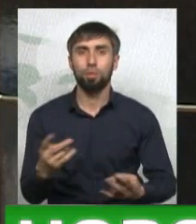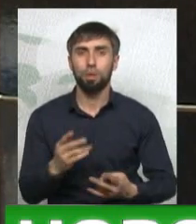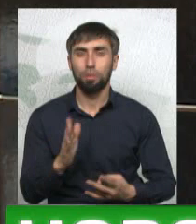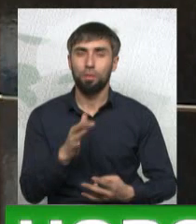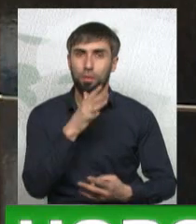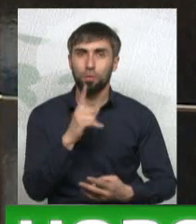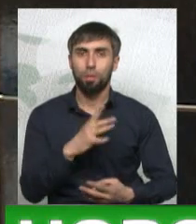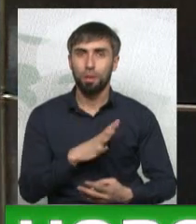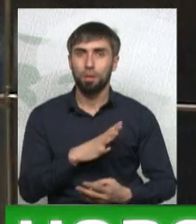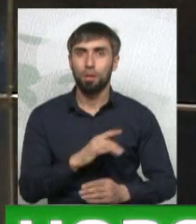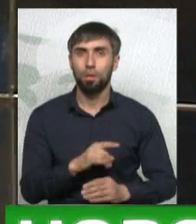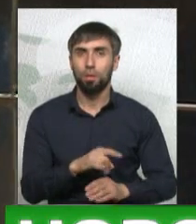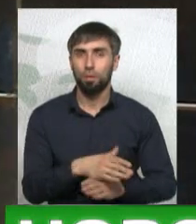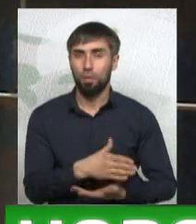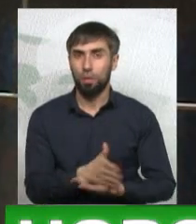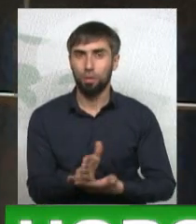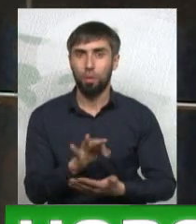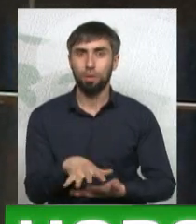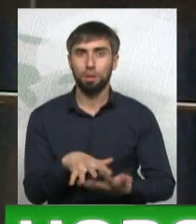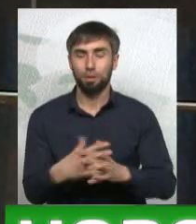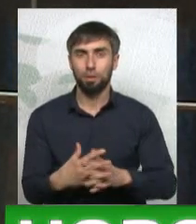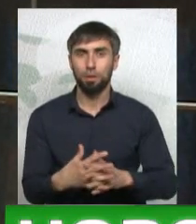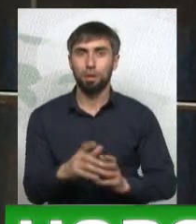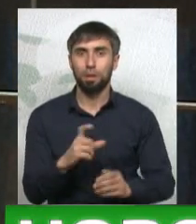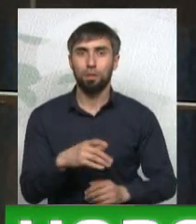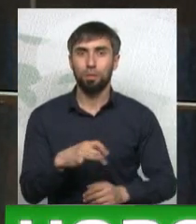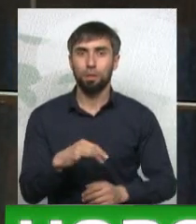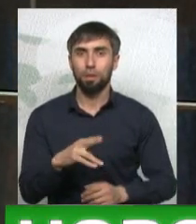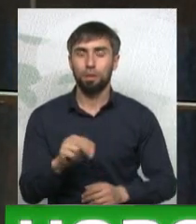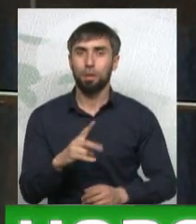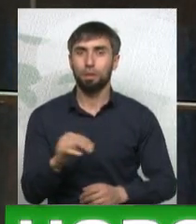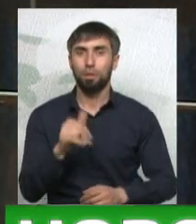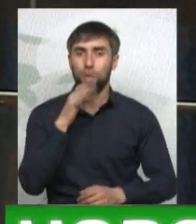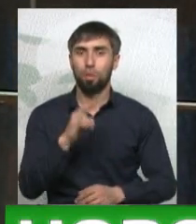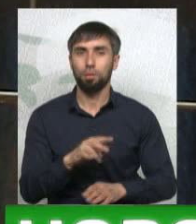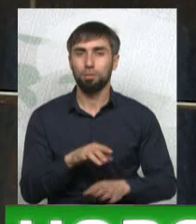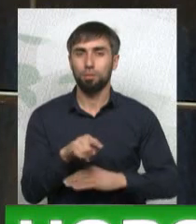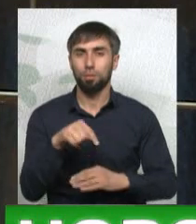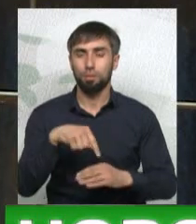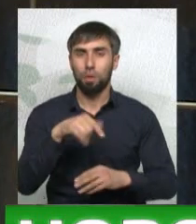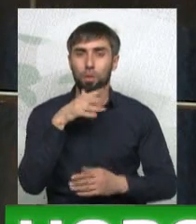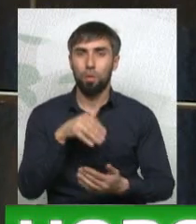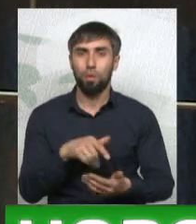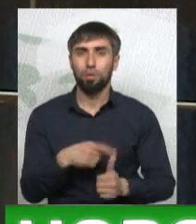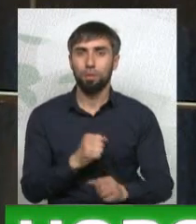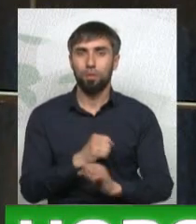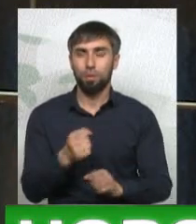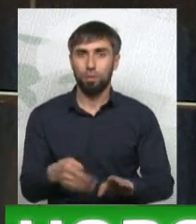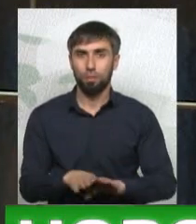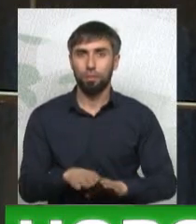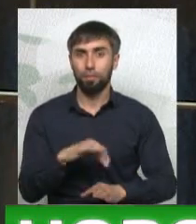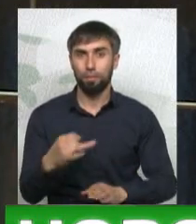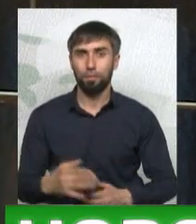понадобится времени, чтобы отлететь от деревни Хворостянка, над которой он пролетал в тот момент, когда ему отказали двигатели.